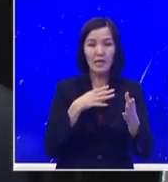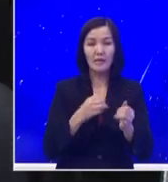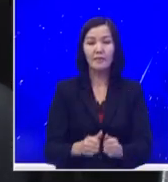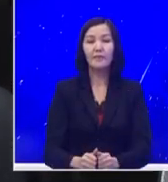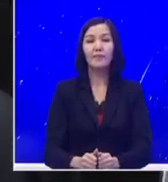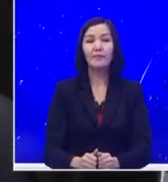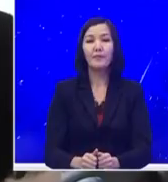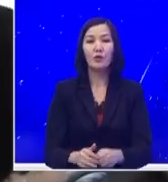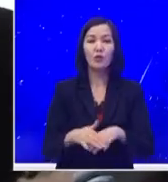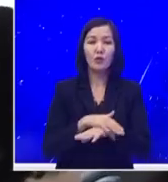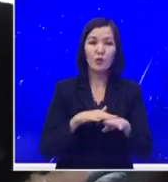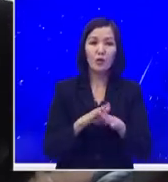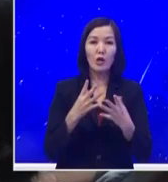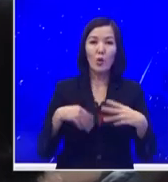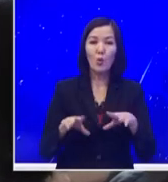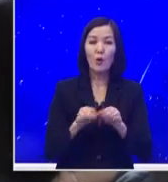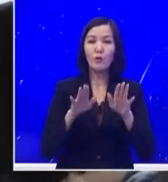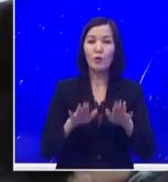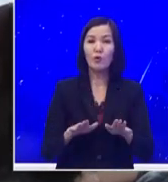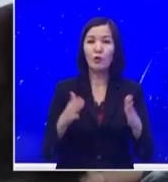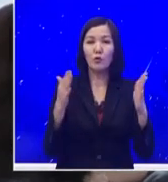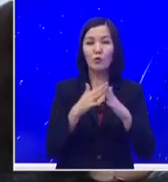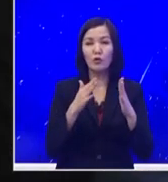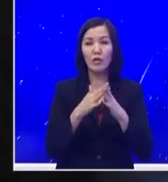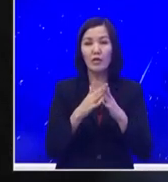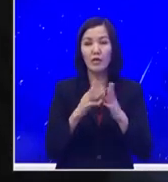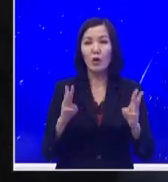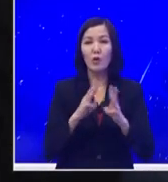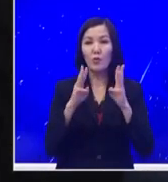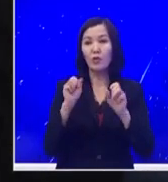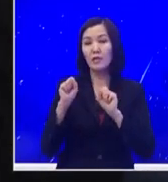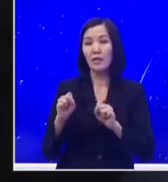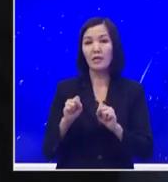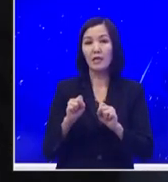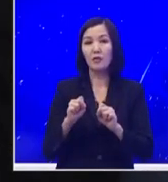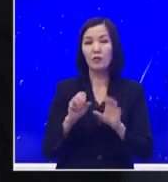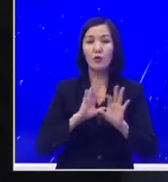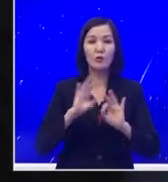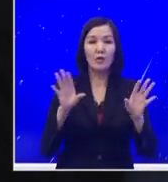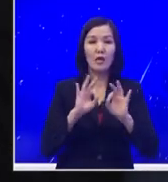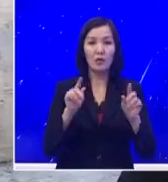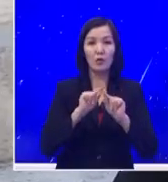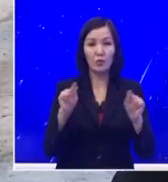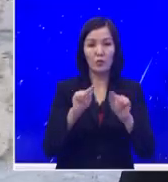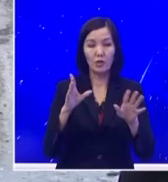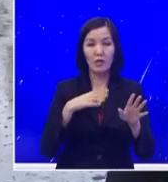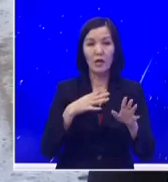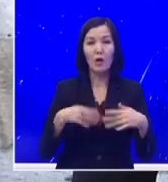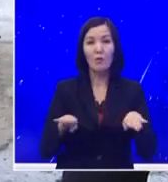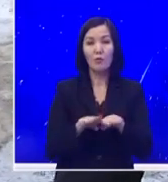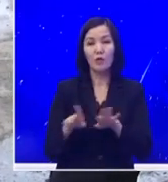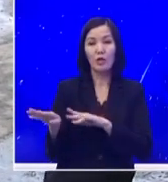таратты. Тұрғындарға қоғамдық орындар мен үй-жайларында тілсіз жаудан сақтанудың нұсқаулығын өткізді. Жалпы мұндай